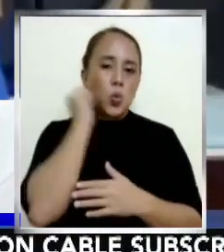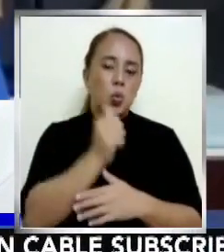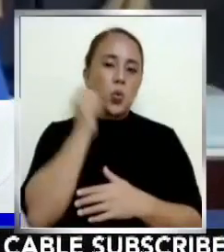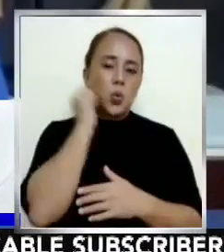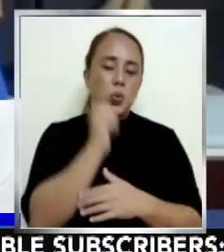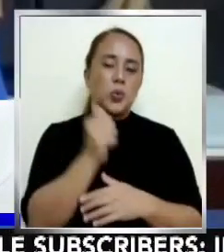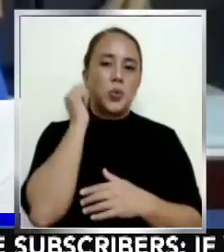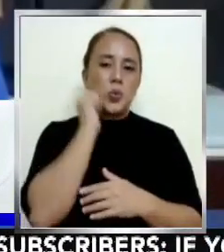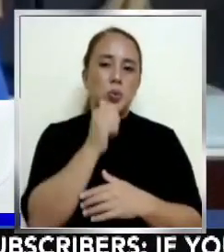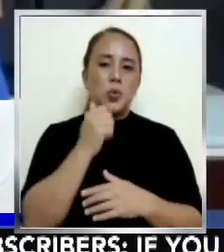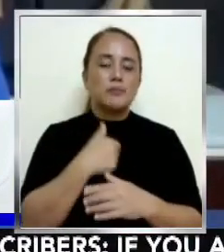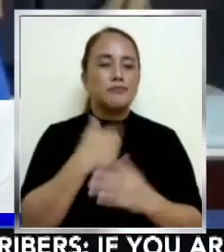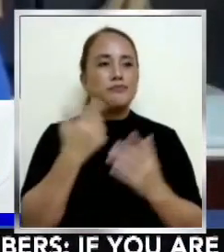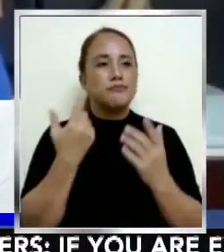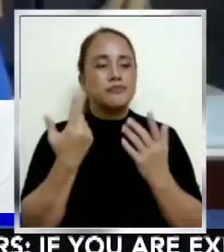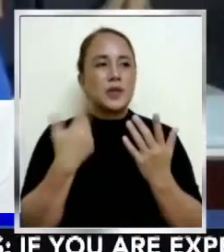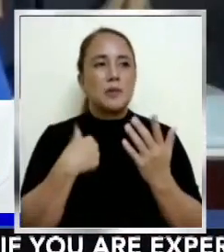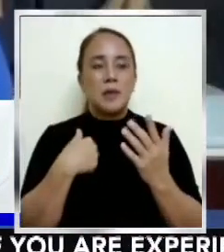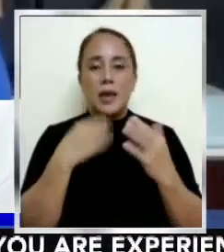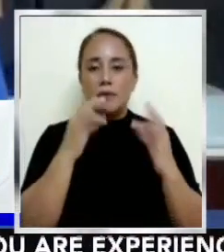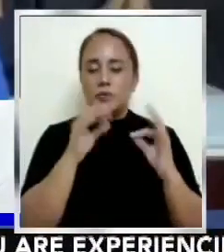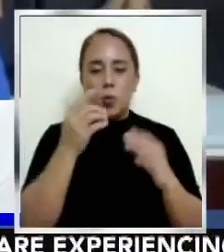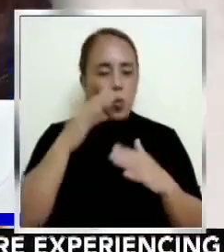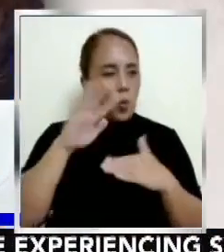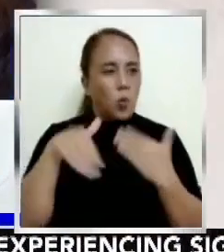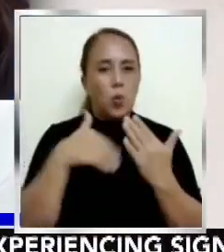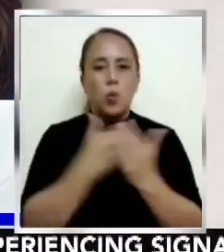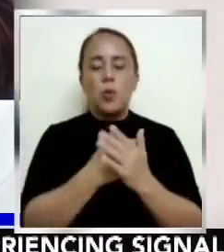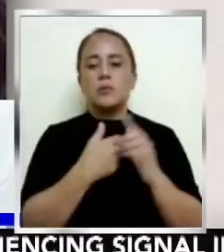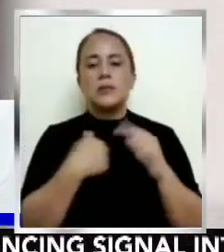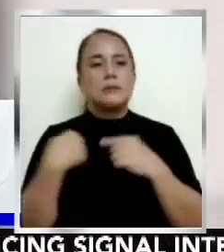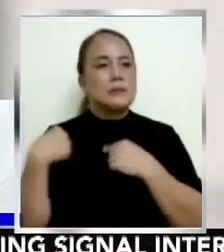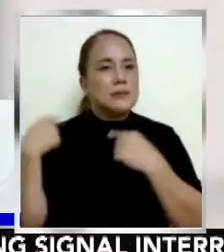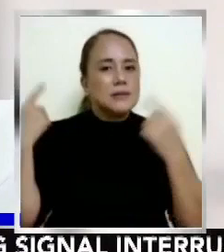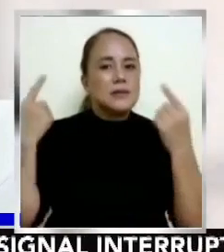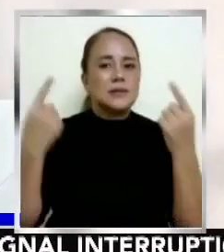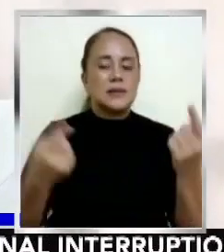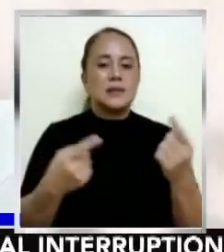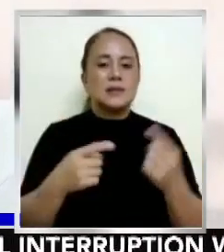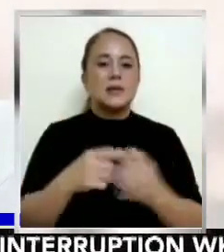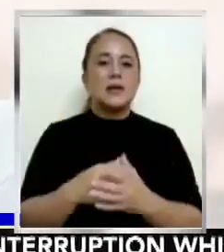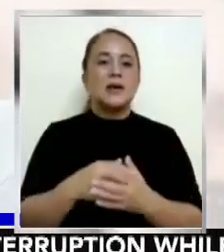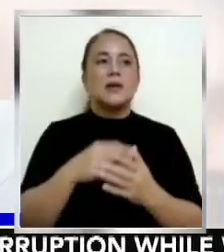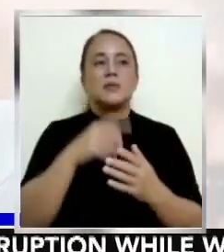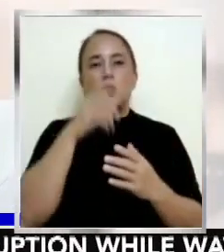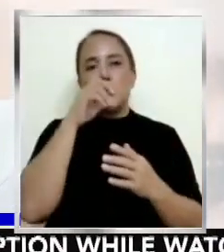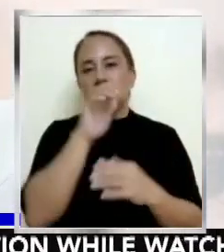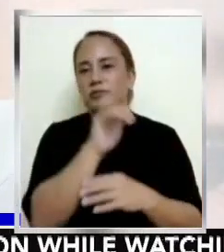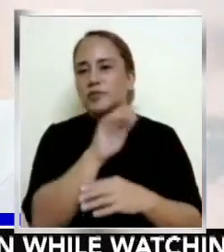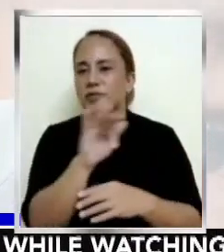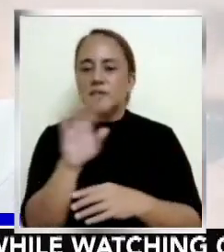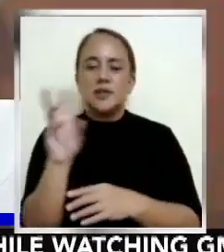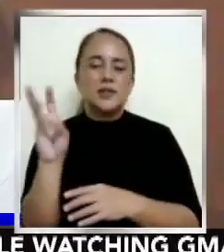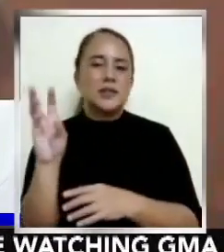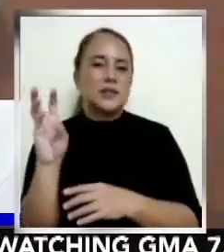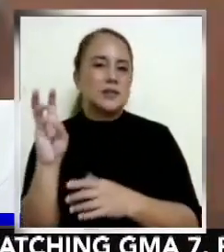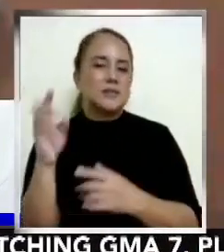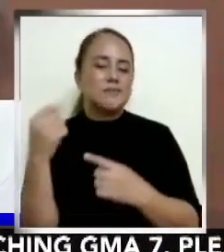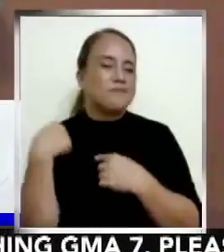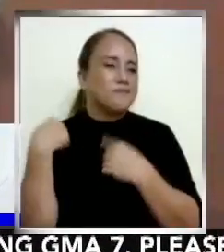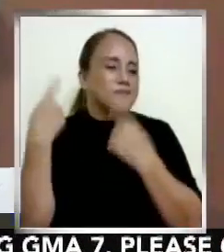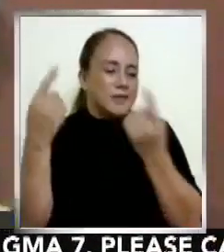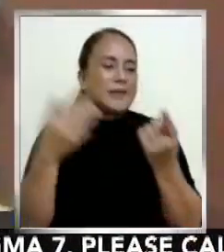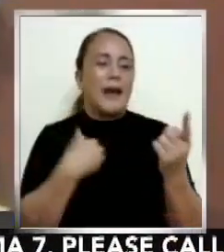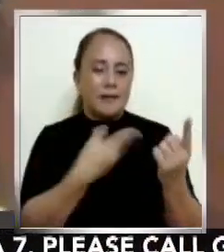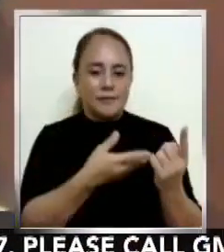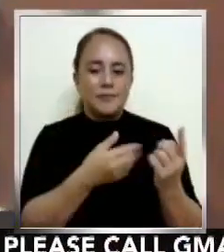nandun. Everything, lahat ng projects ko ever since like 15-16 pa ako noon, titular and nandun na siya. Yung treatment niya sa